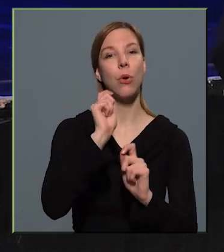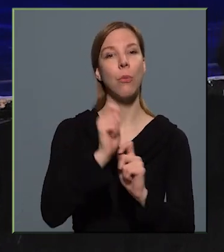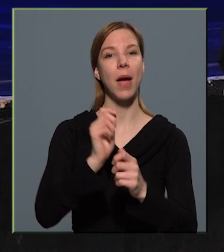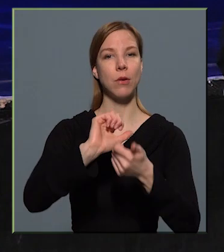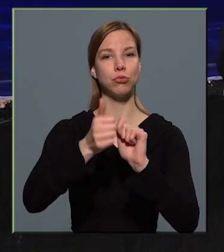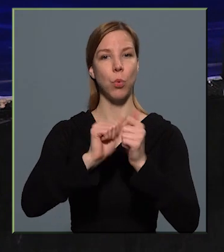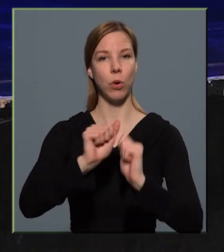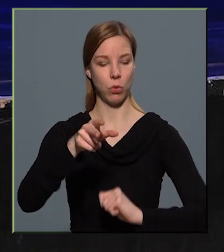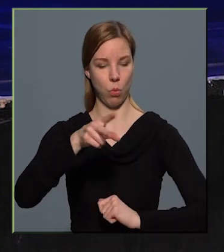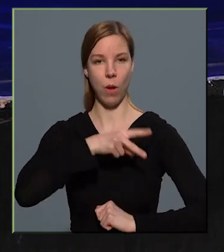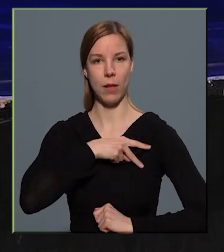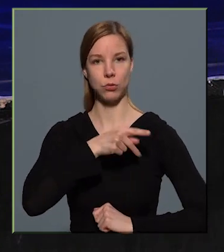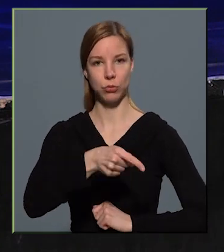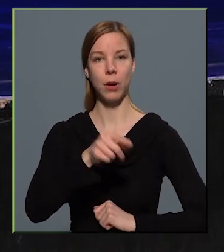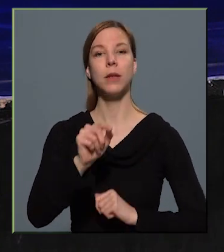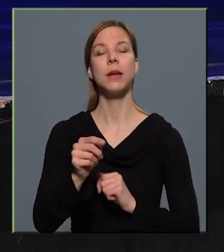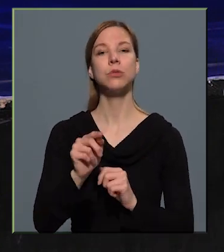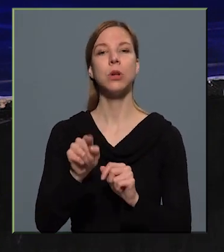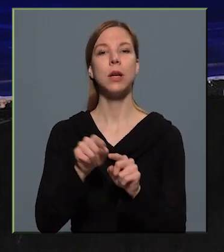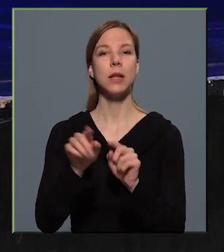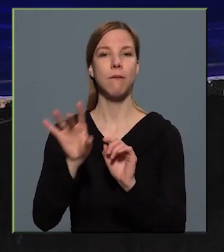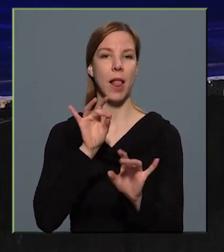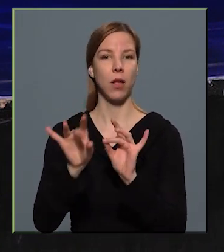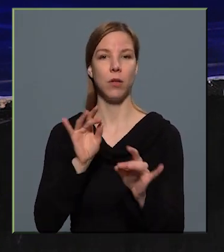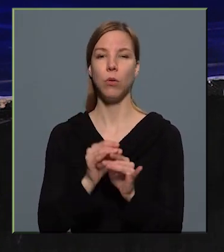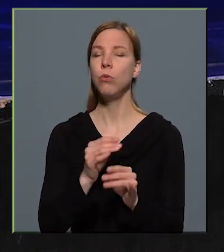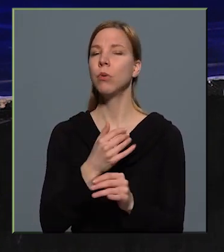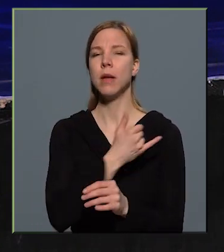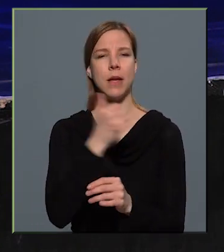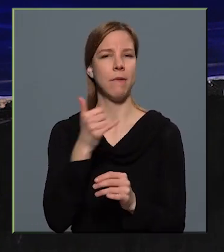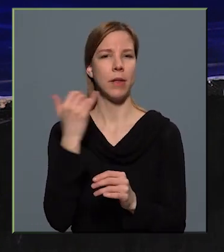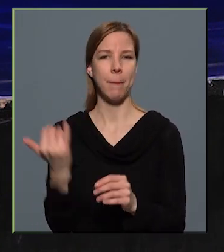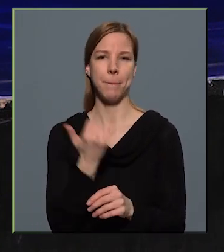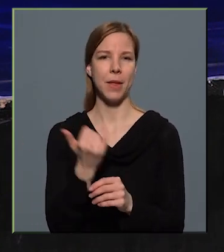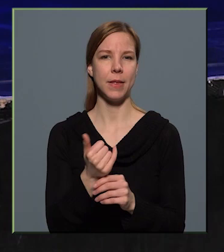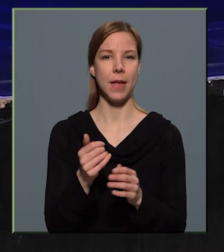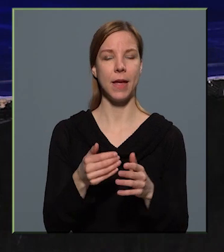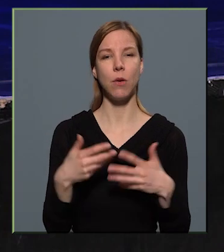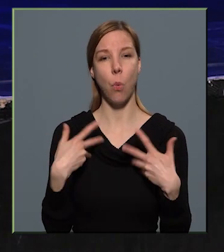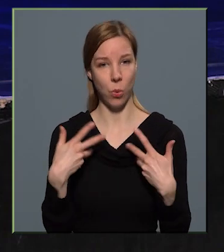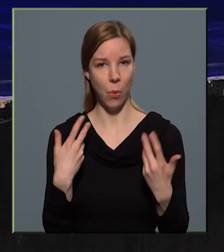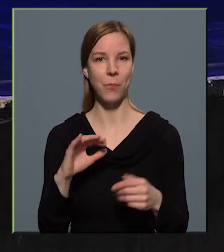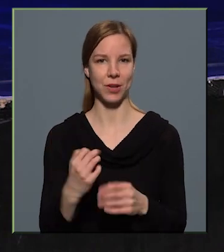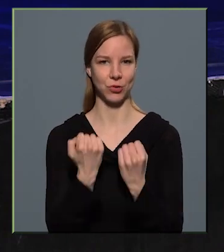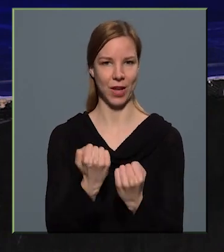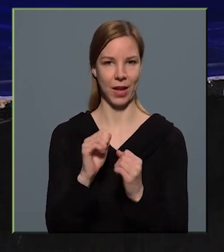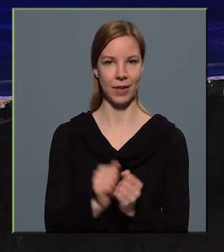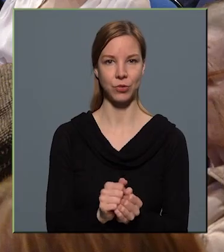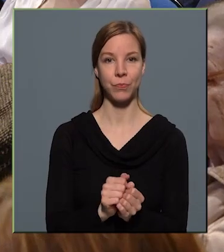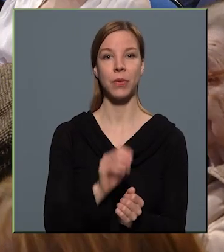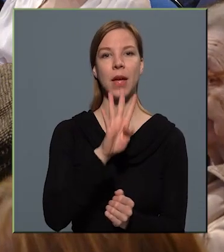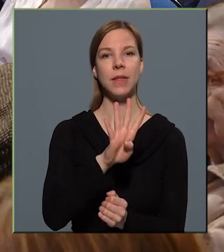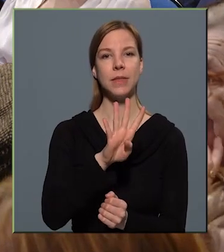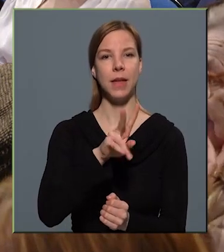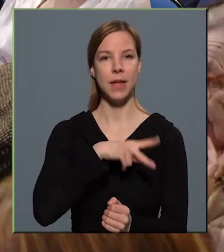elismerés díjazottjainak kiválasztása minden évben öröm és minden évben nehéz. 4 díjazottnak jut ma is